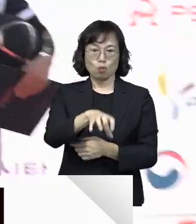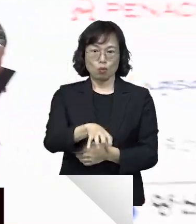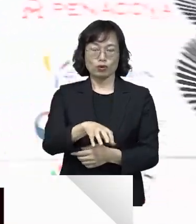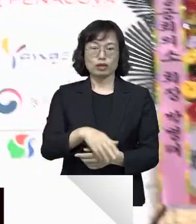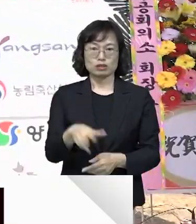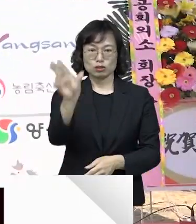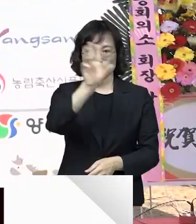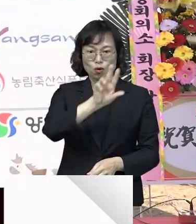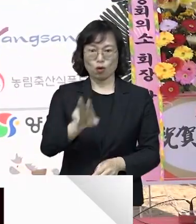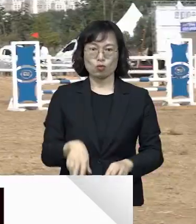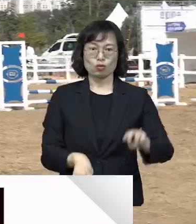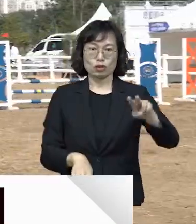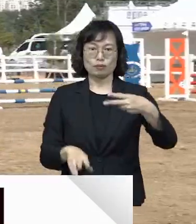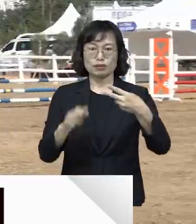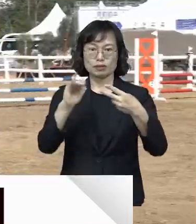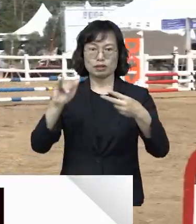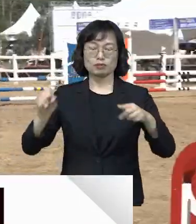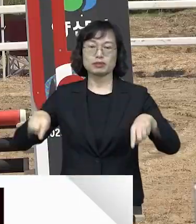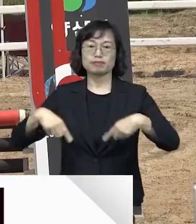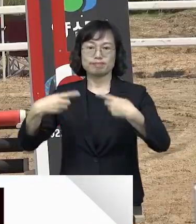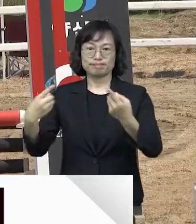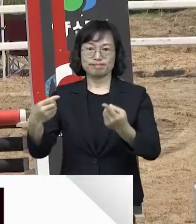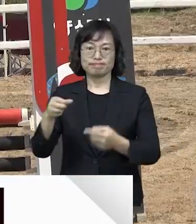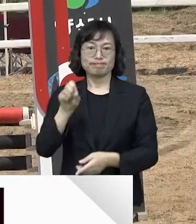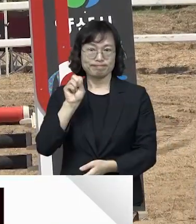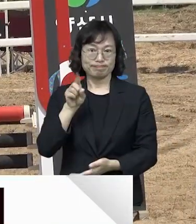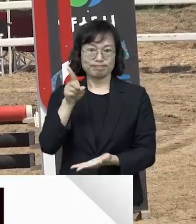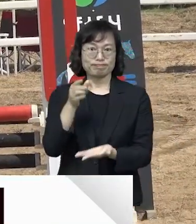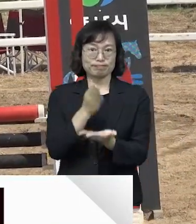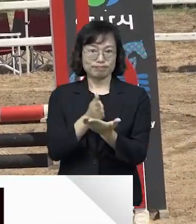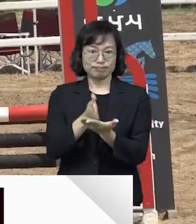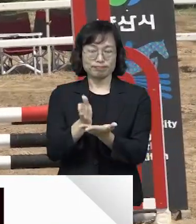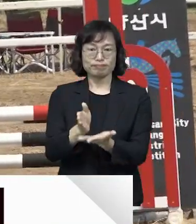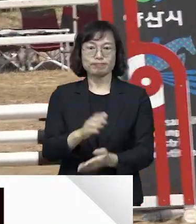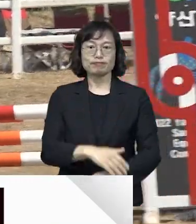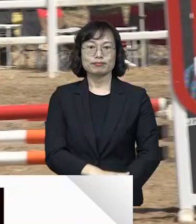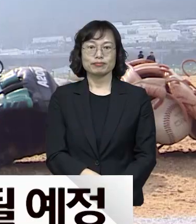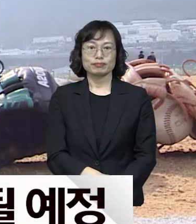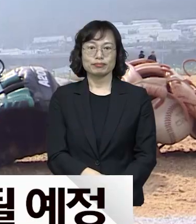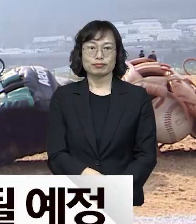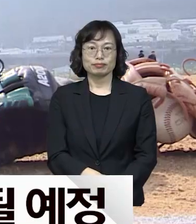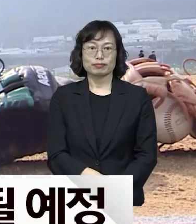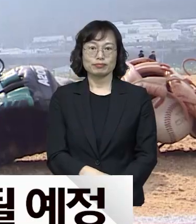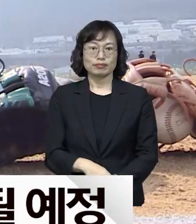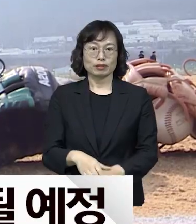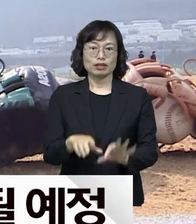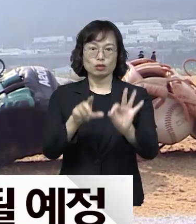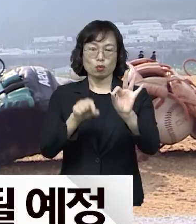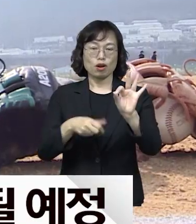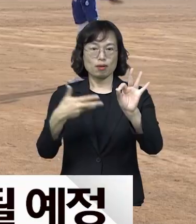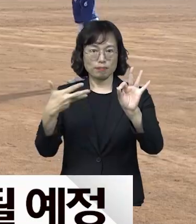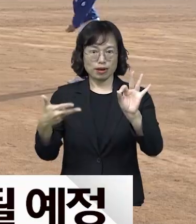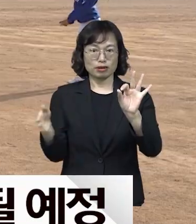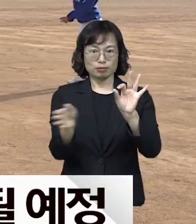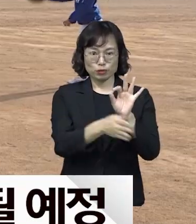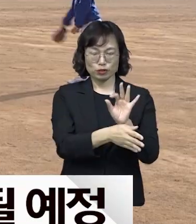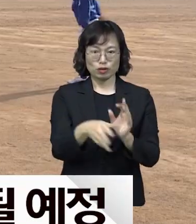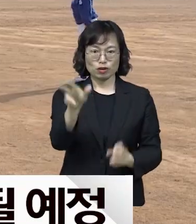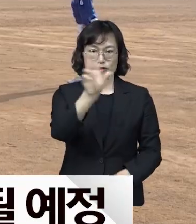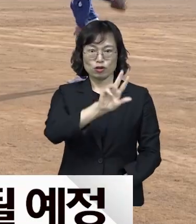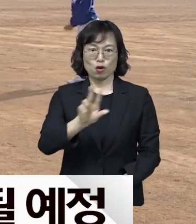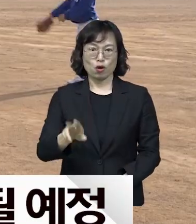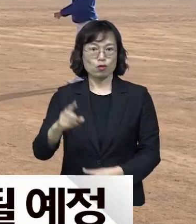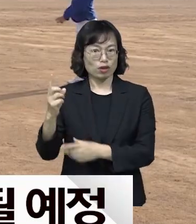전국에서 200여 명의 선수가 참여해 11개 종목으로 치러졌습니다. 이와 더불어 내달 8일부터 전국 유소년